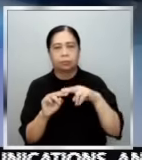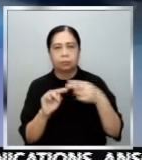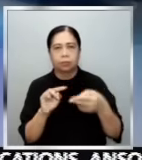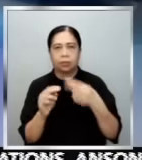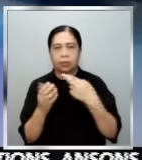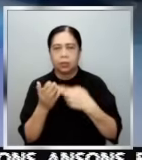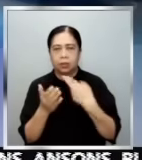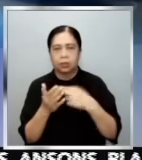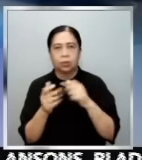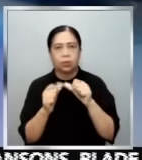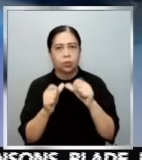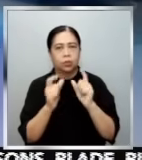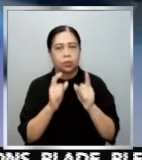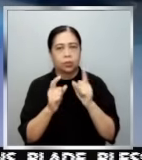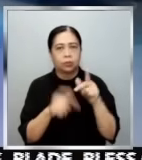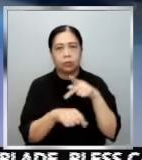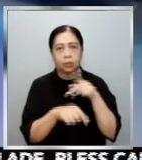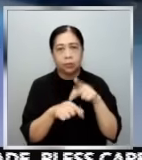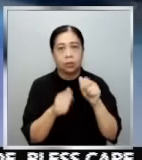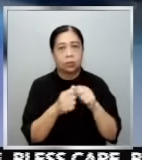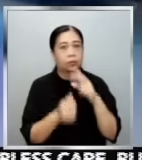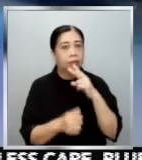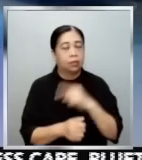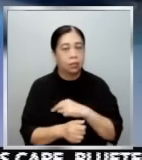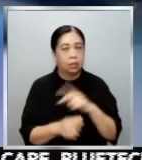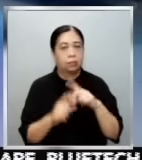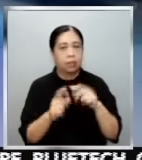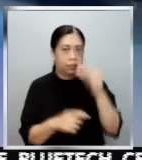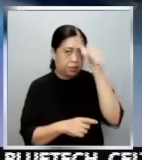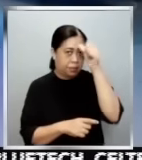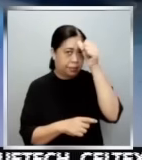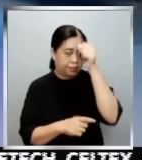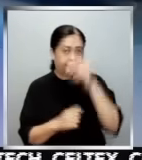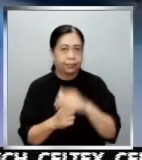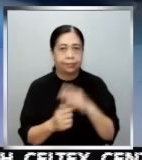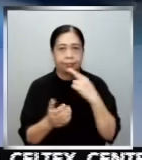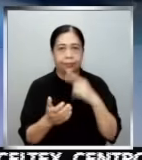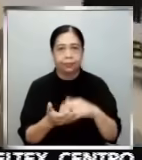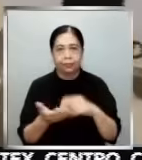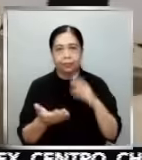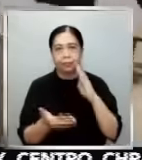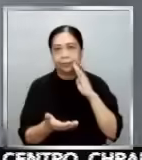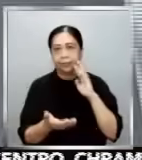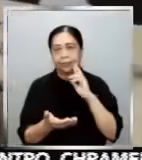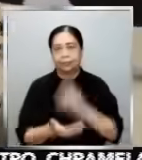pakikipag-usap ng Pilipinas sa Vietnam at India nakatutok si bernadet